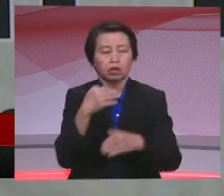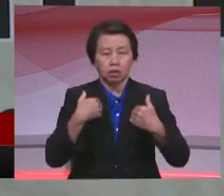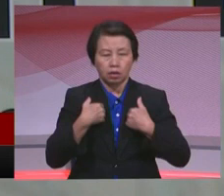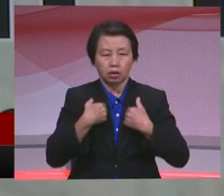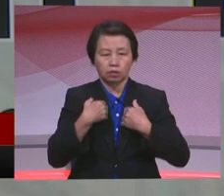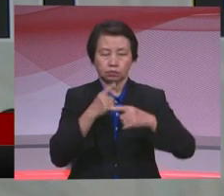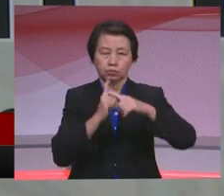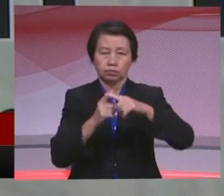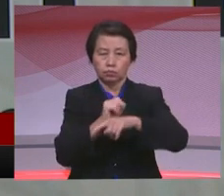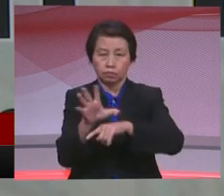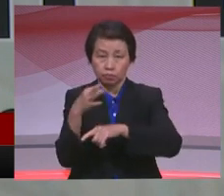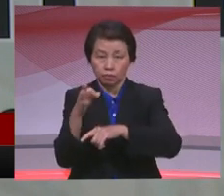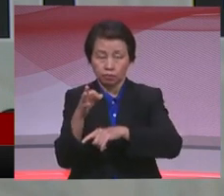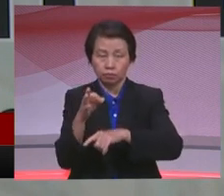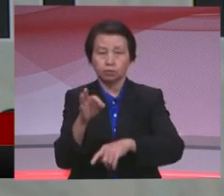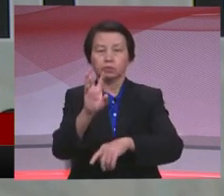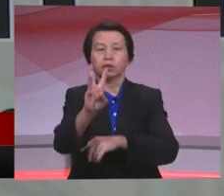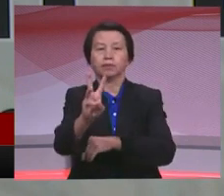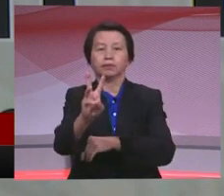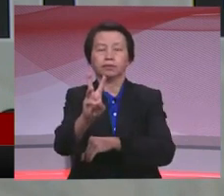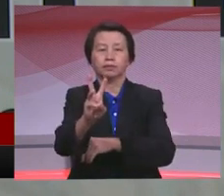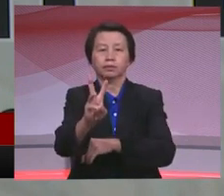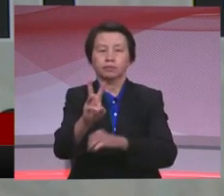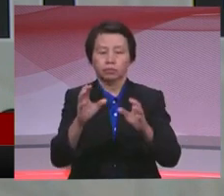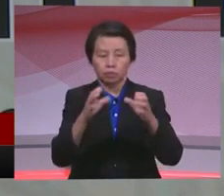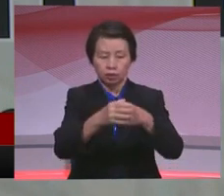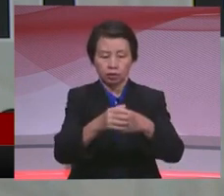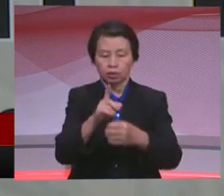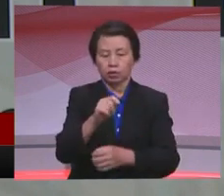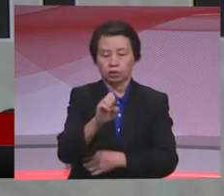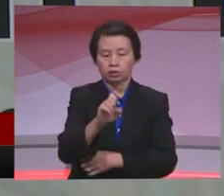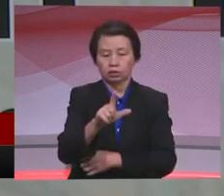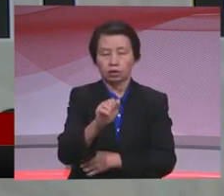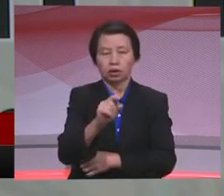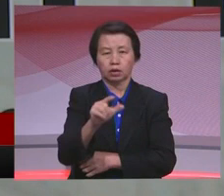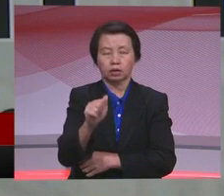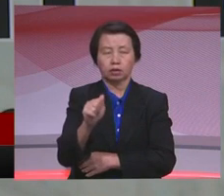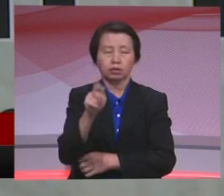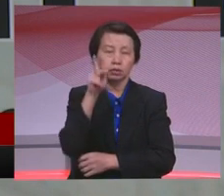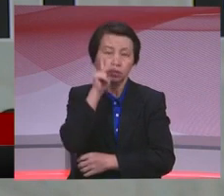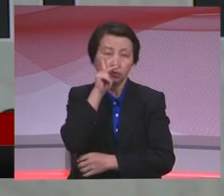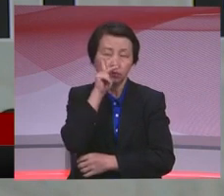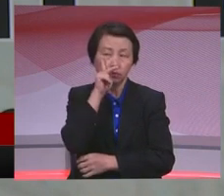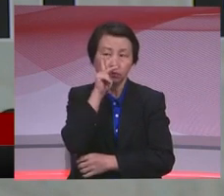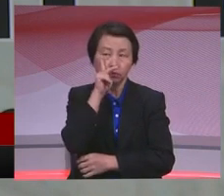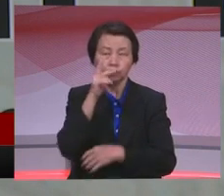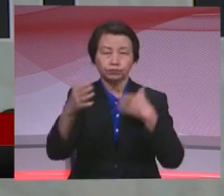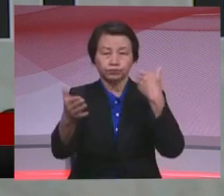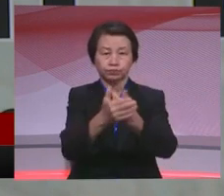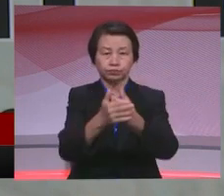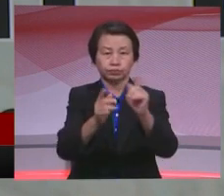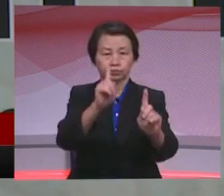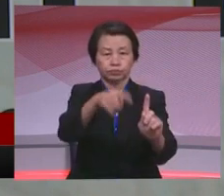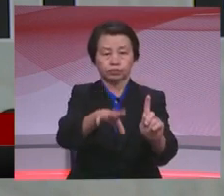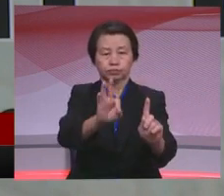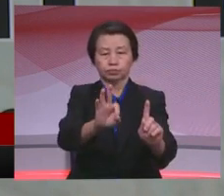adalah positif COVID-19 adalah sebanyak 6 kes, iaitu kluster Telaga di negeri Kedah. Sehingga